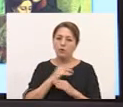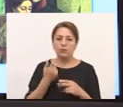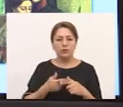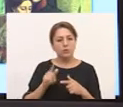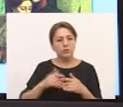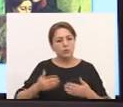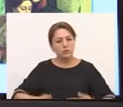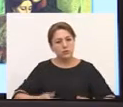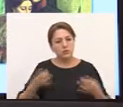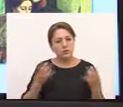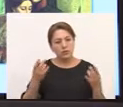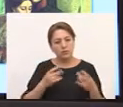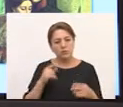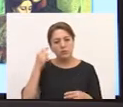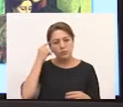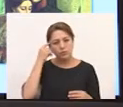Подумайте.